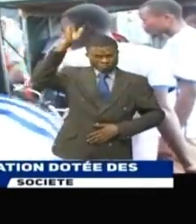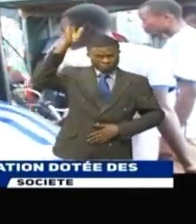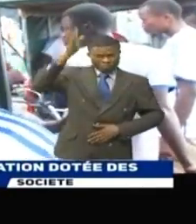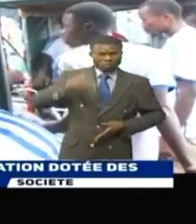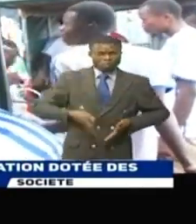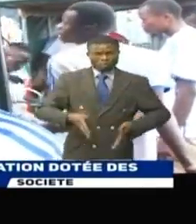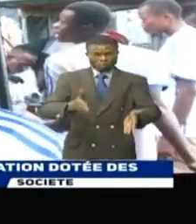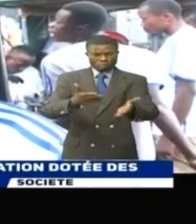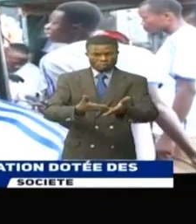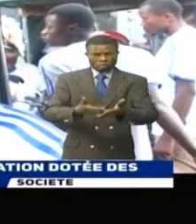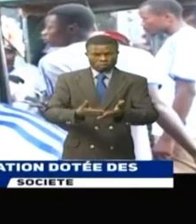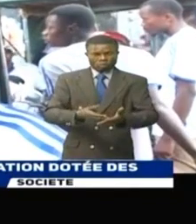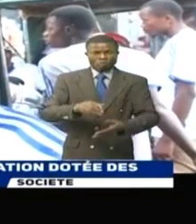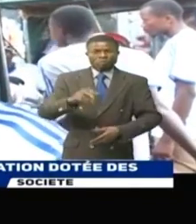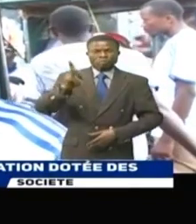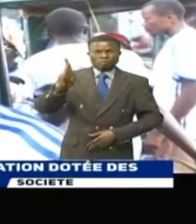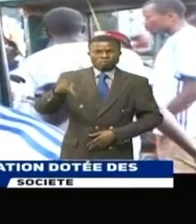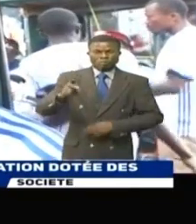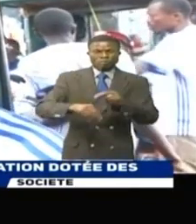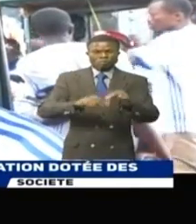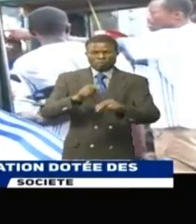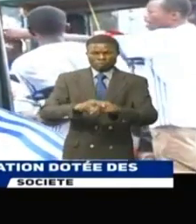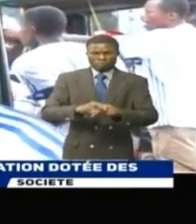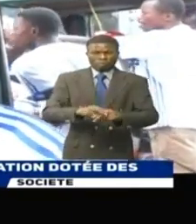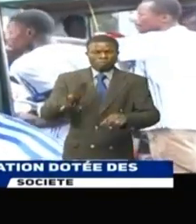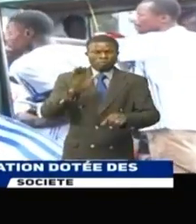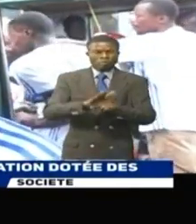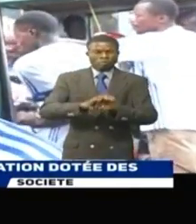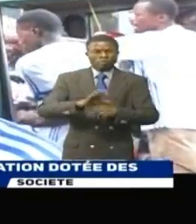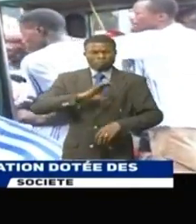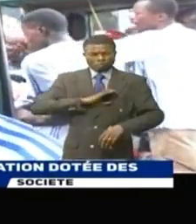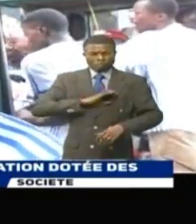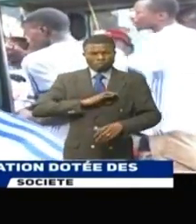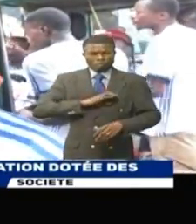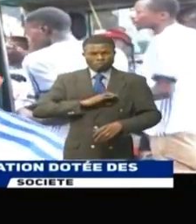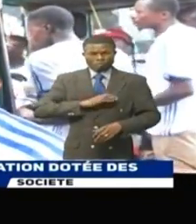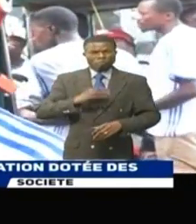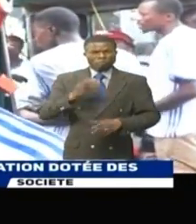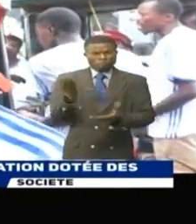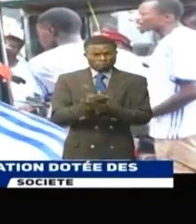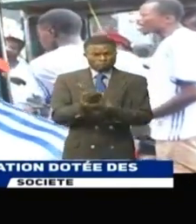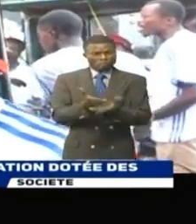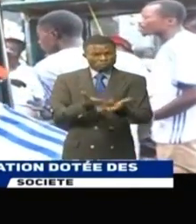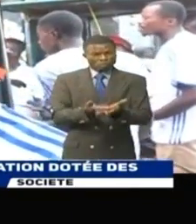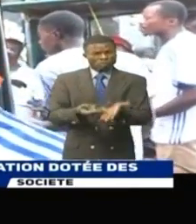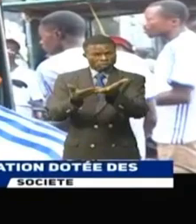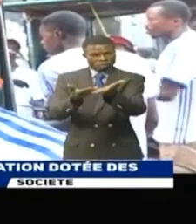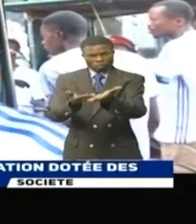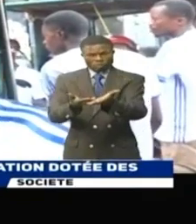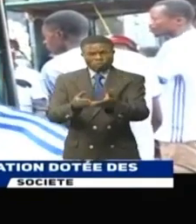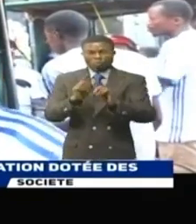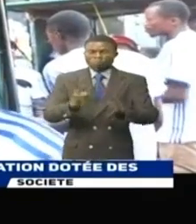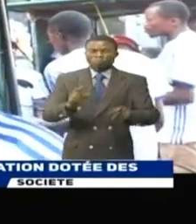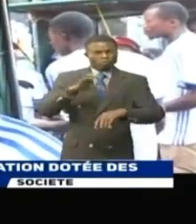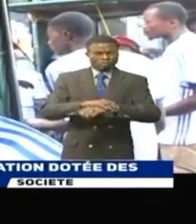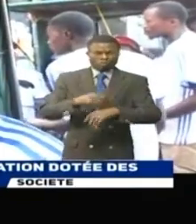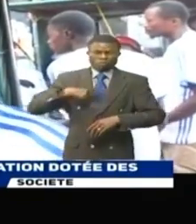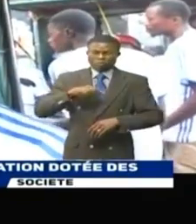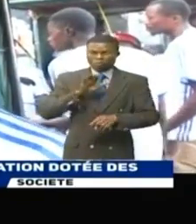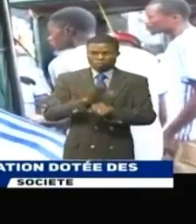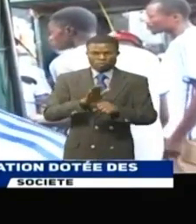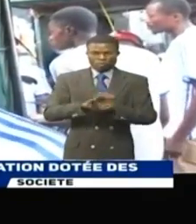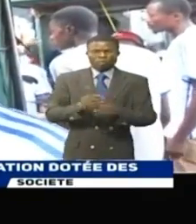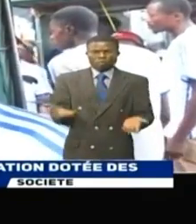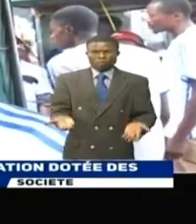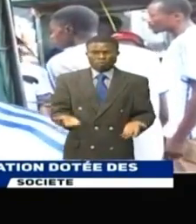route avec les PCR, Oudjana et autres, bien que nous ayons tous les documents possibles. C'est tout simplement regrettable. Le casque est tout